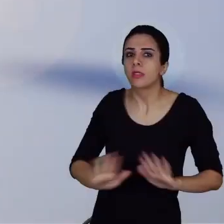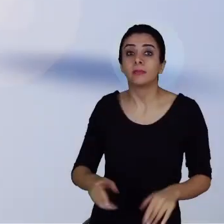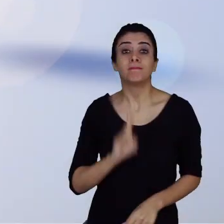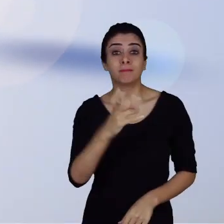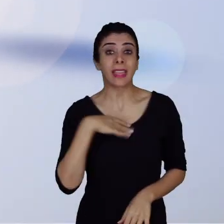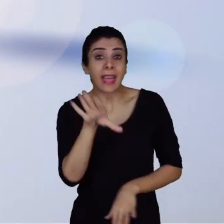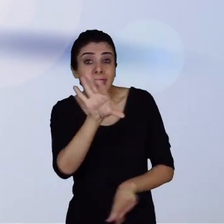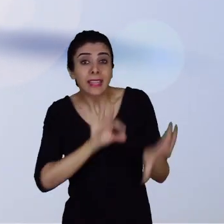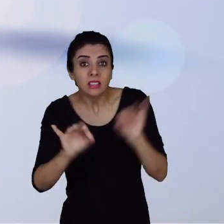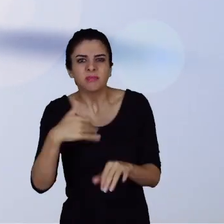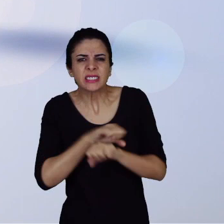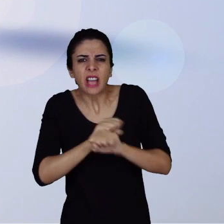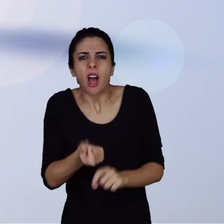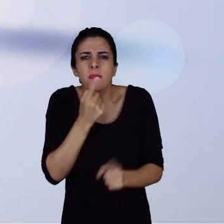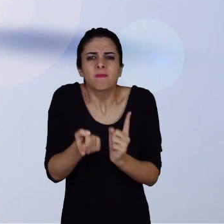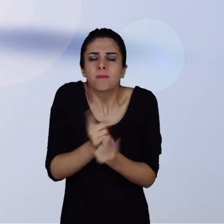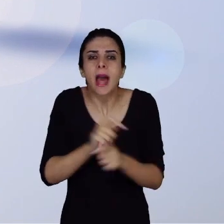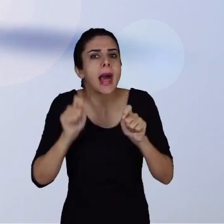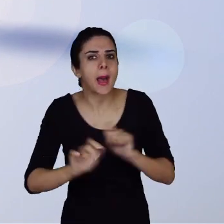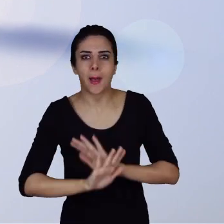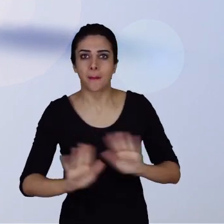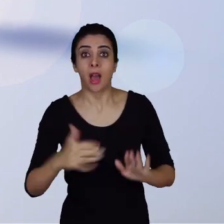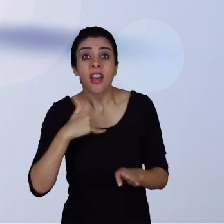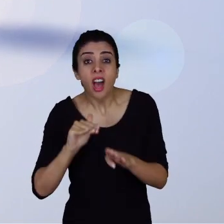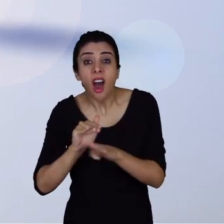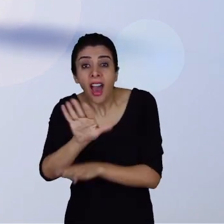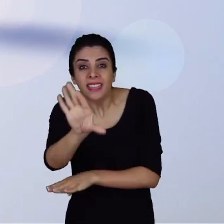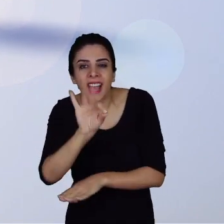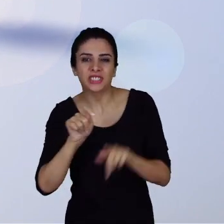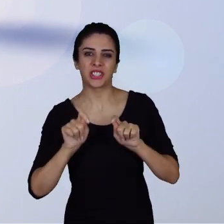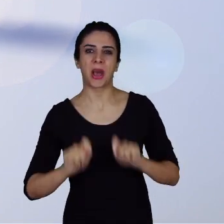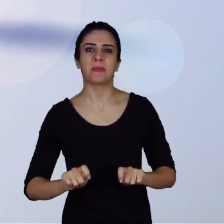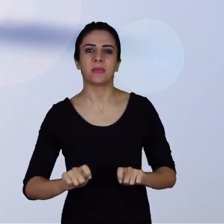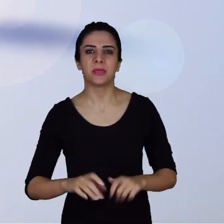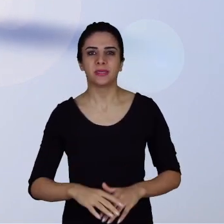Tercihiniz zararlı maddeler değil, hayat olsun.